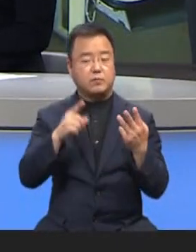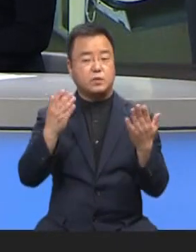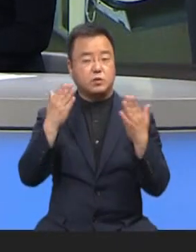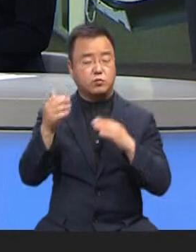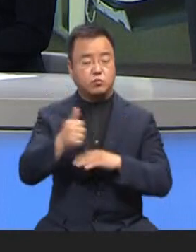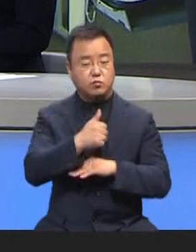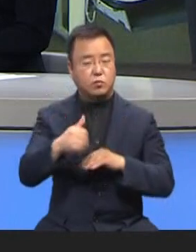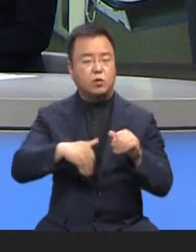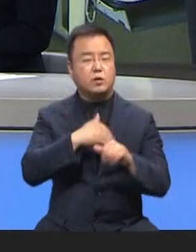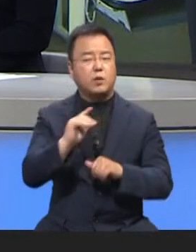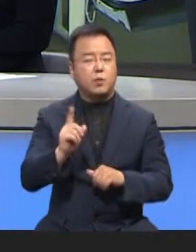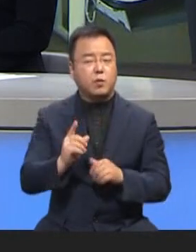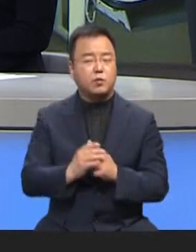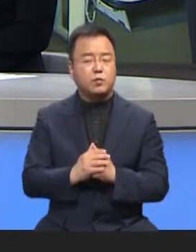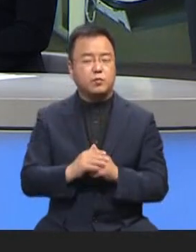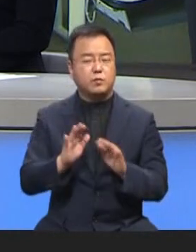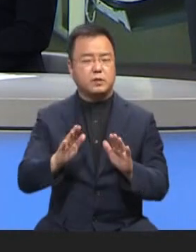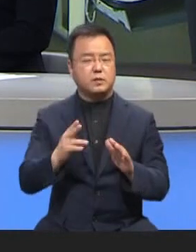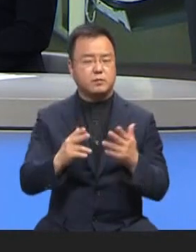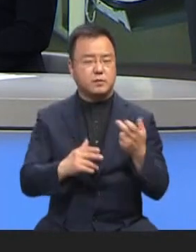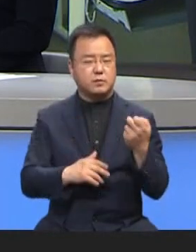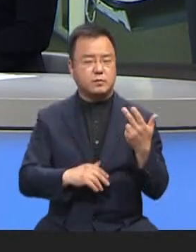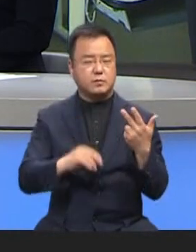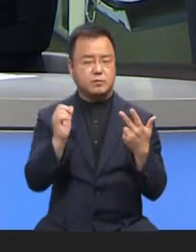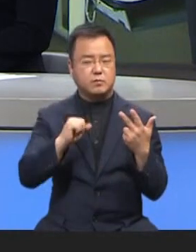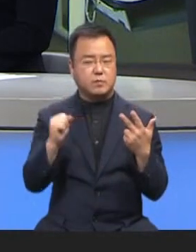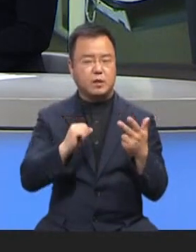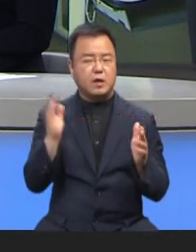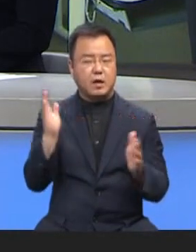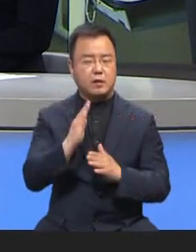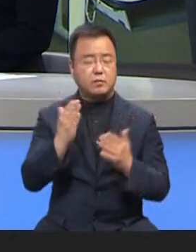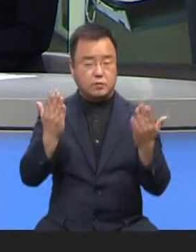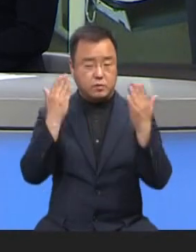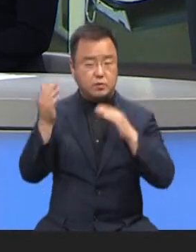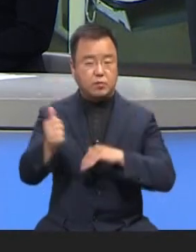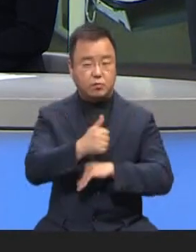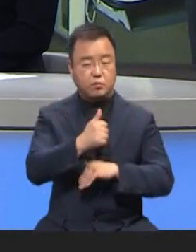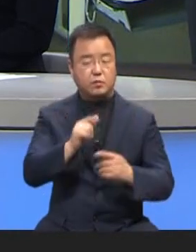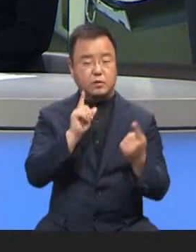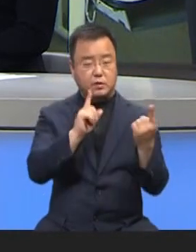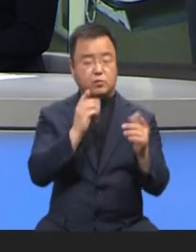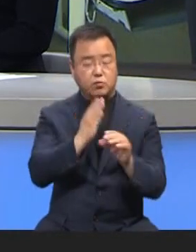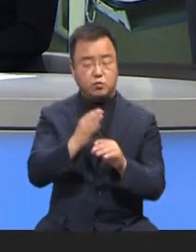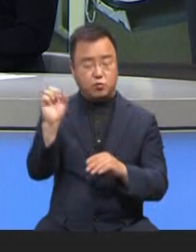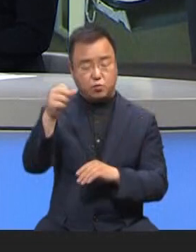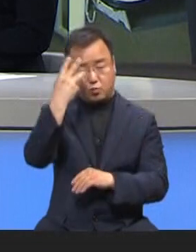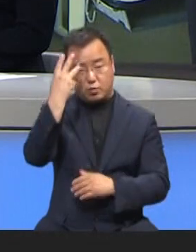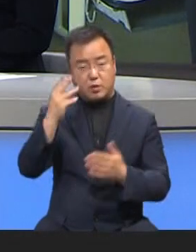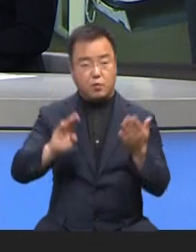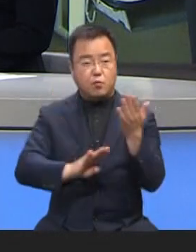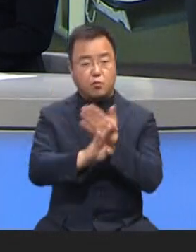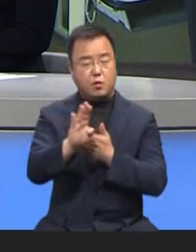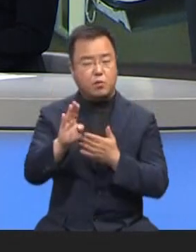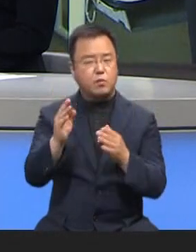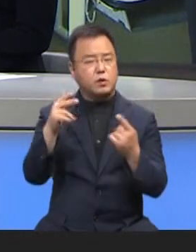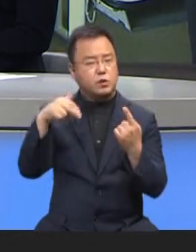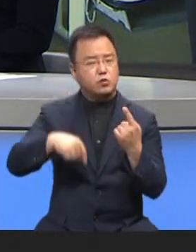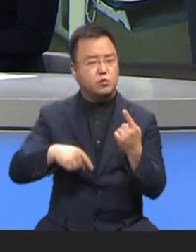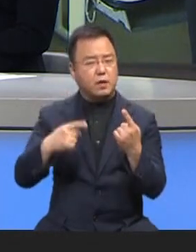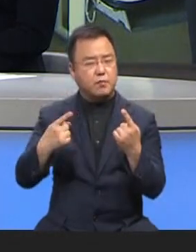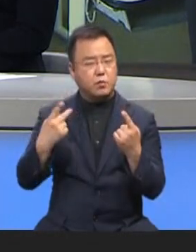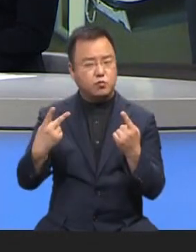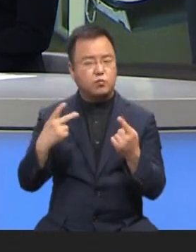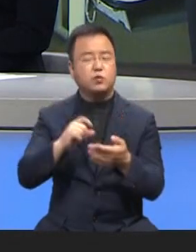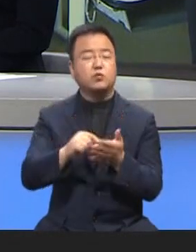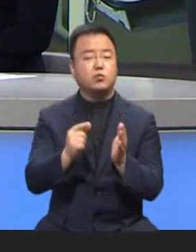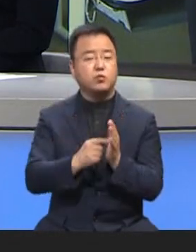현황 한번 살펴 보죠 이제 77% 학생들이 등교 대상이 됐습니다 고 3을 제외하고 저도 일주일에 한두번은 학생들이 제작 등교를